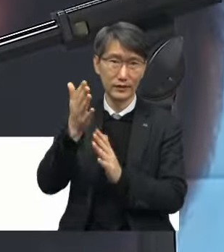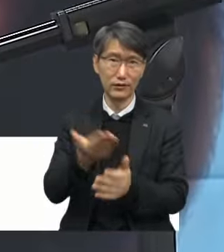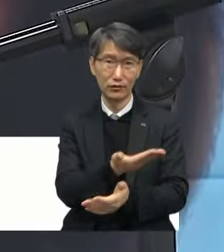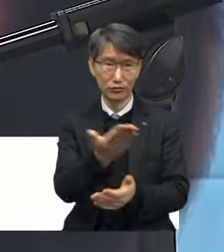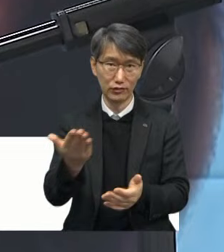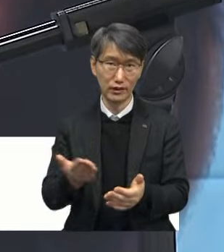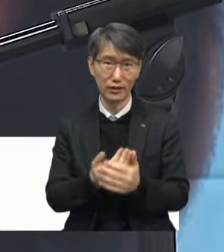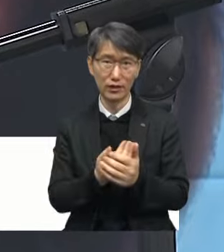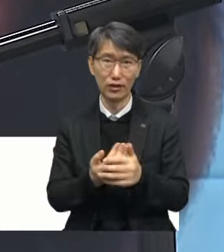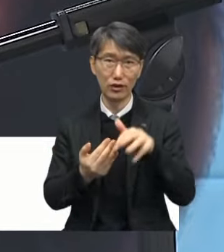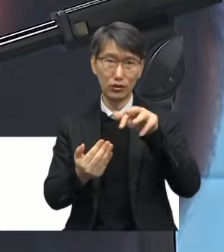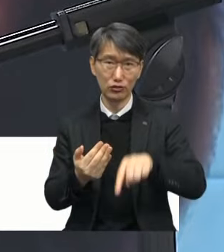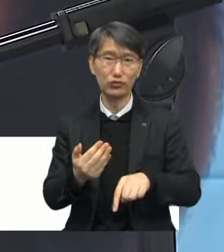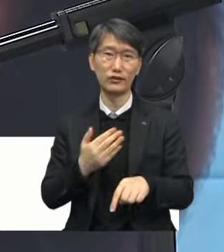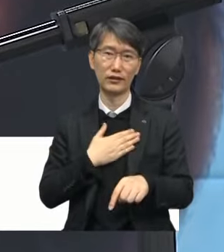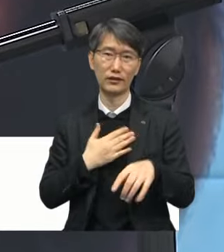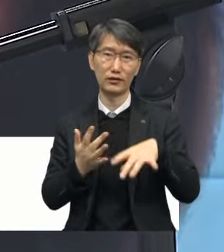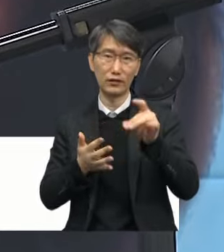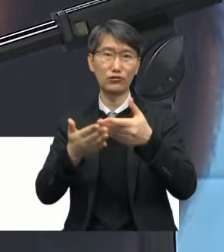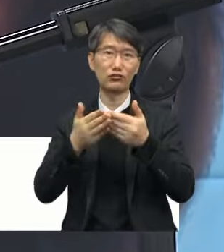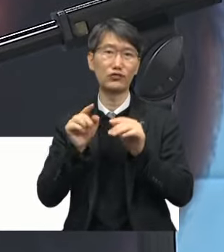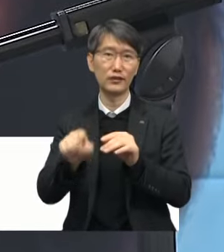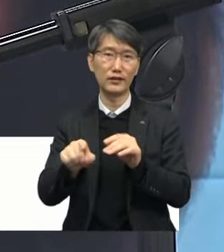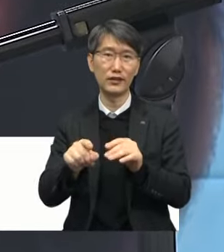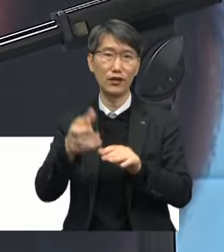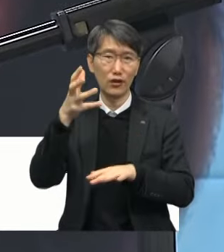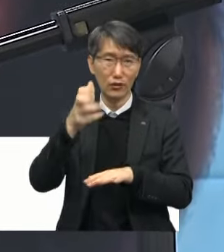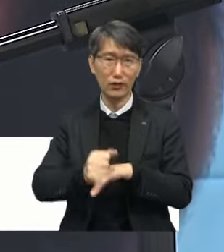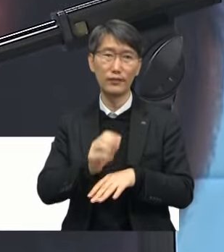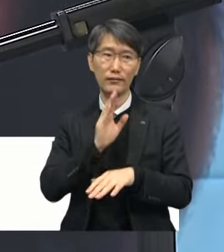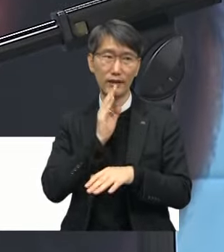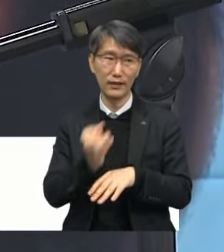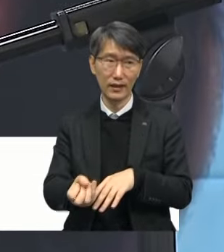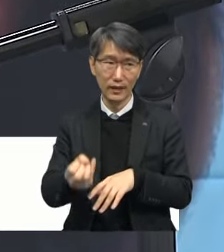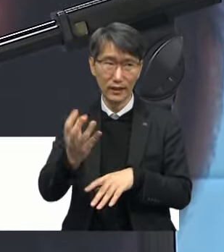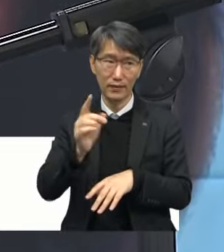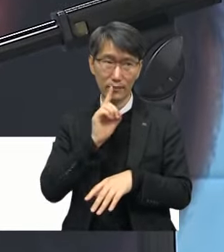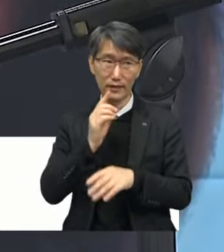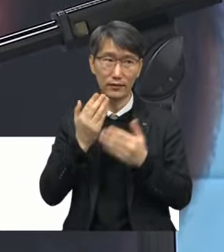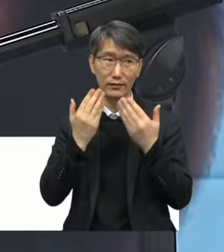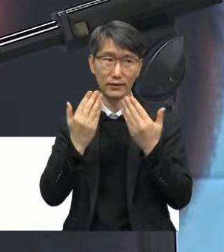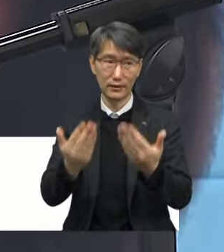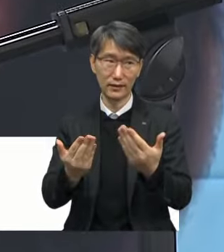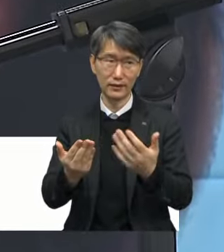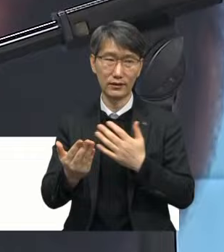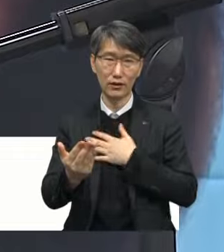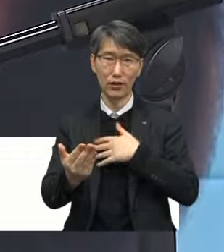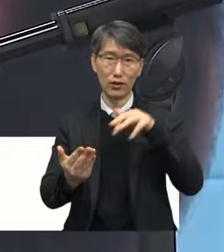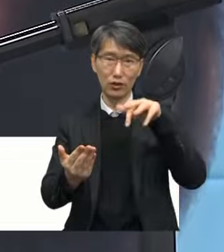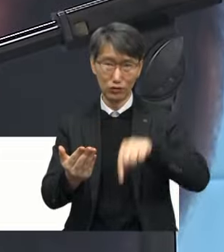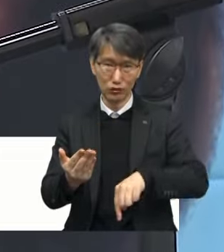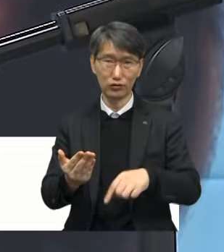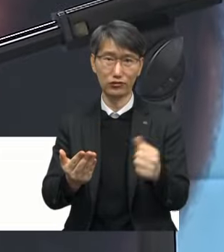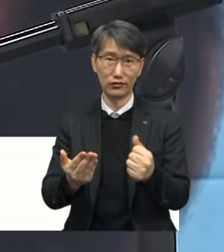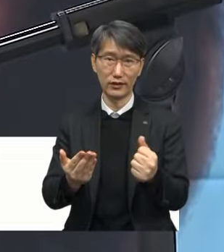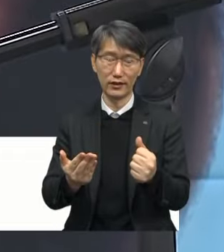시민들께서 추미애를 선택하는 것이 결국 옳다 이렇게 말씀하시리라. 저